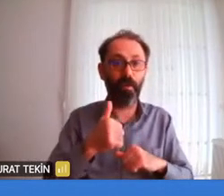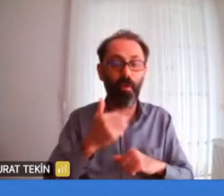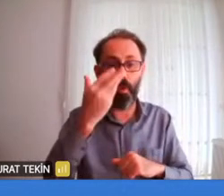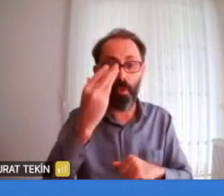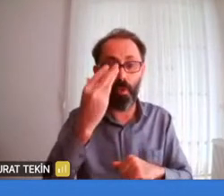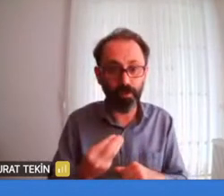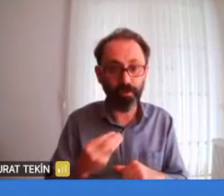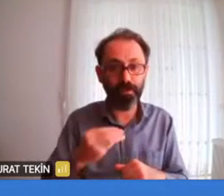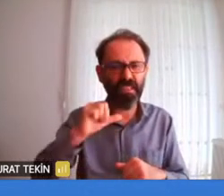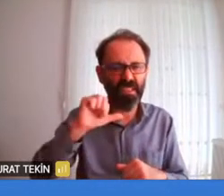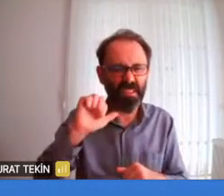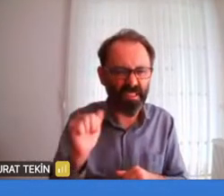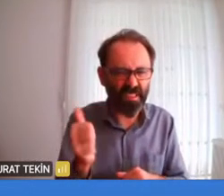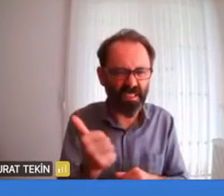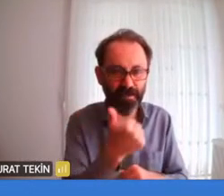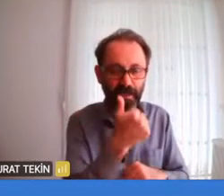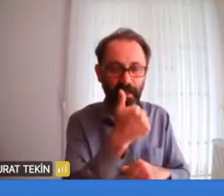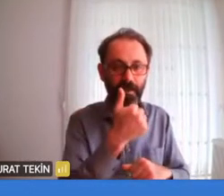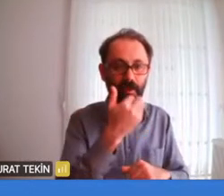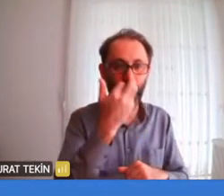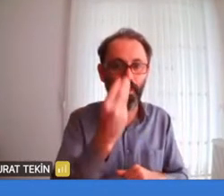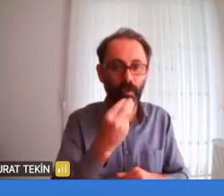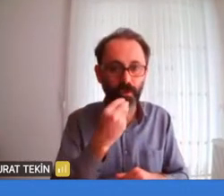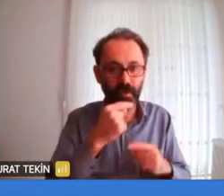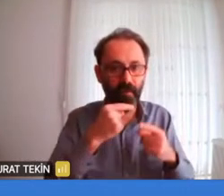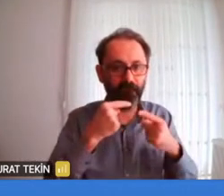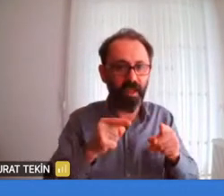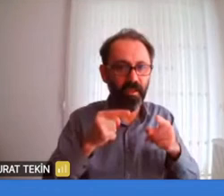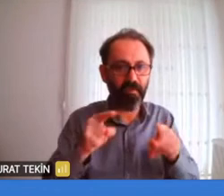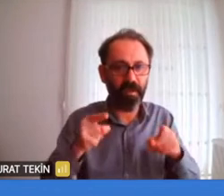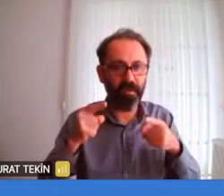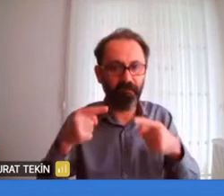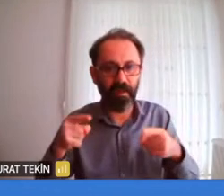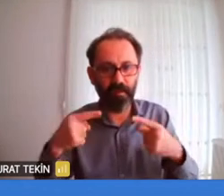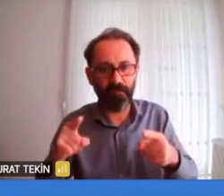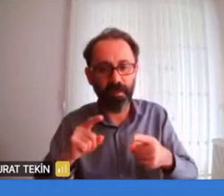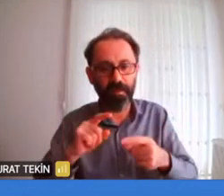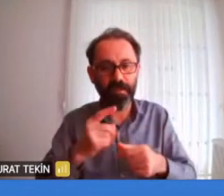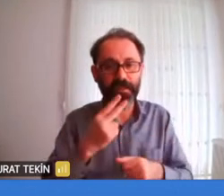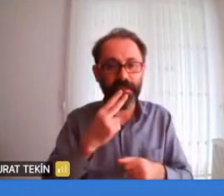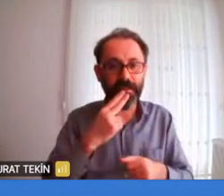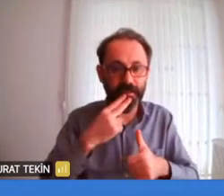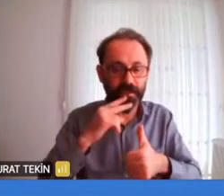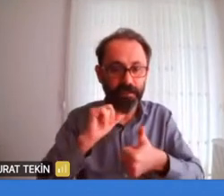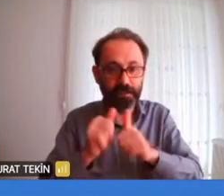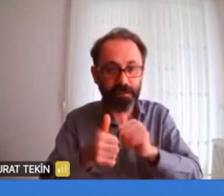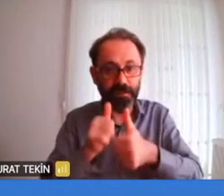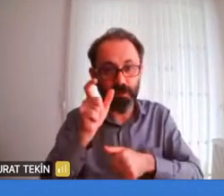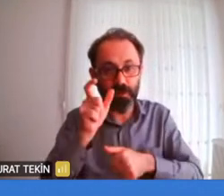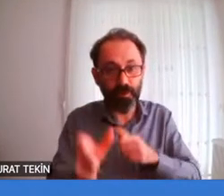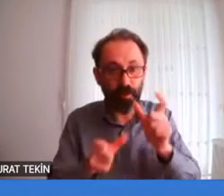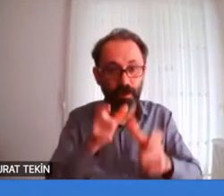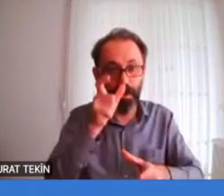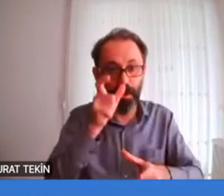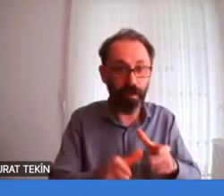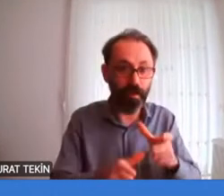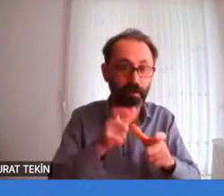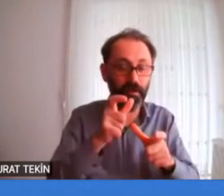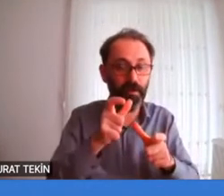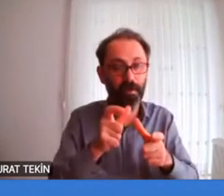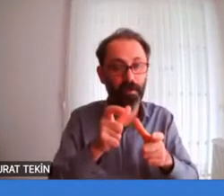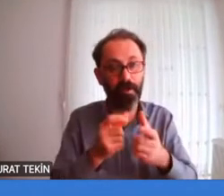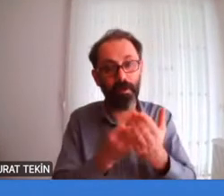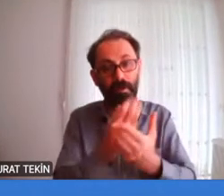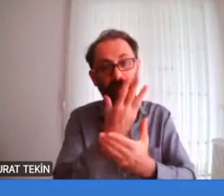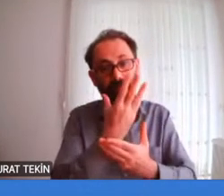sevda, daha çok sevdalar yetiştirebilecek bir numaralı rol modeli elimizde olduğunu bilerek dünyaya bunları anlatabilmek de